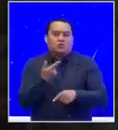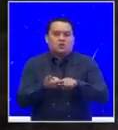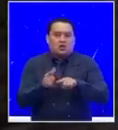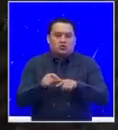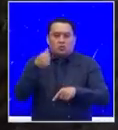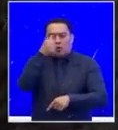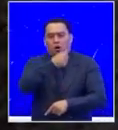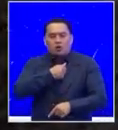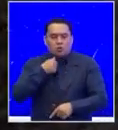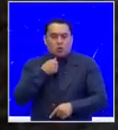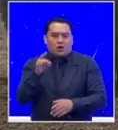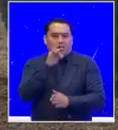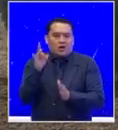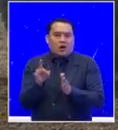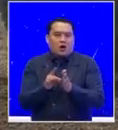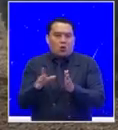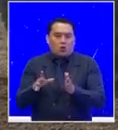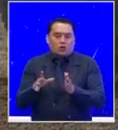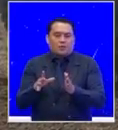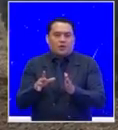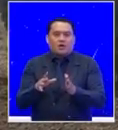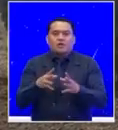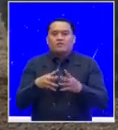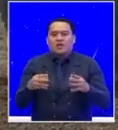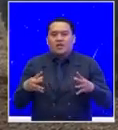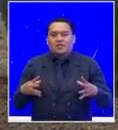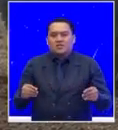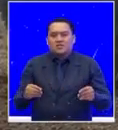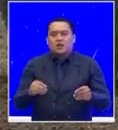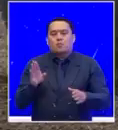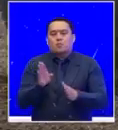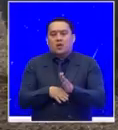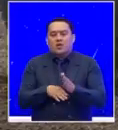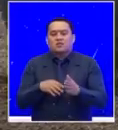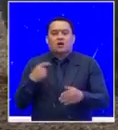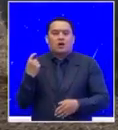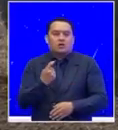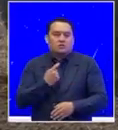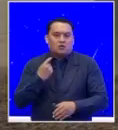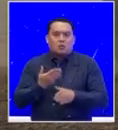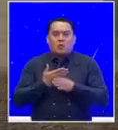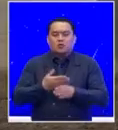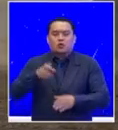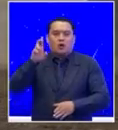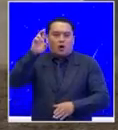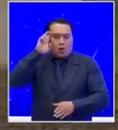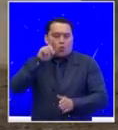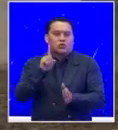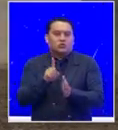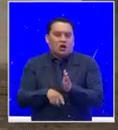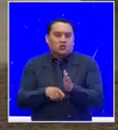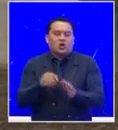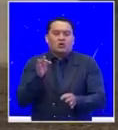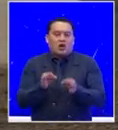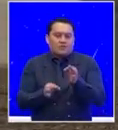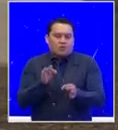году. Это личный рекорд крестьянина. Начать весеннюю кампанию без эксцессов фермеру помогло государство. Удешевленные